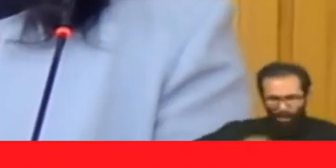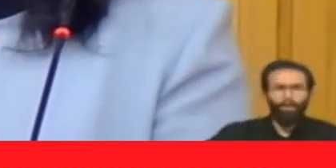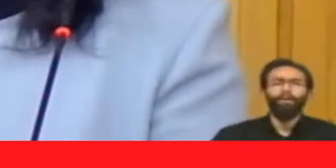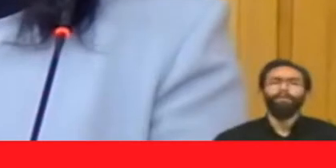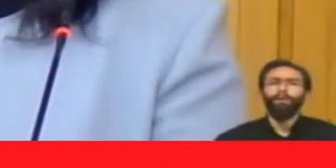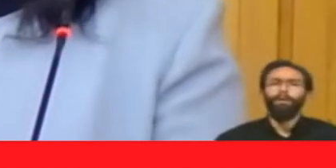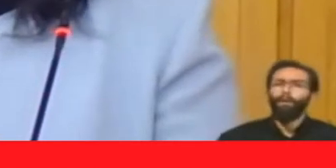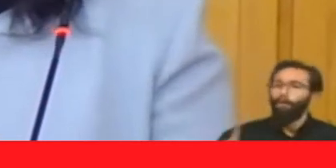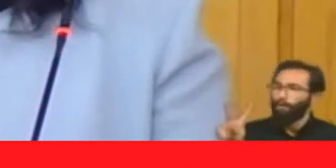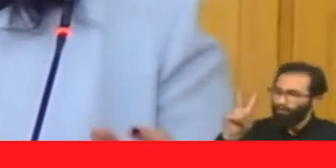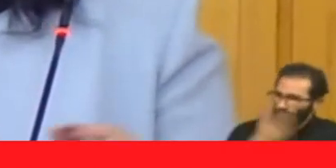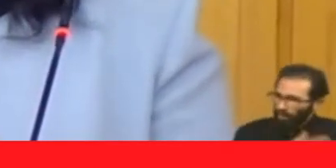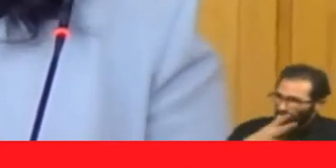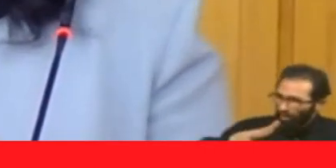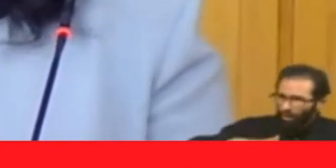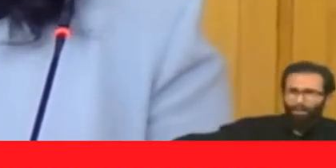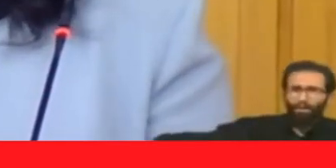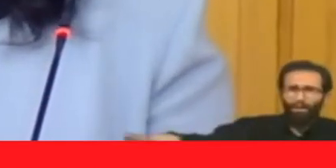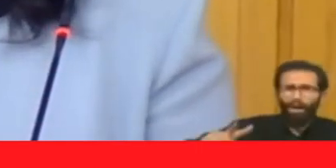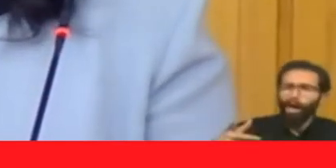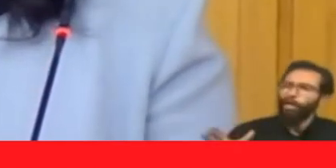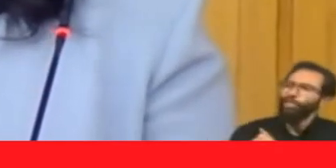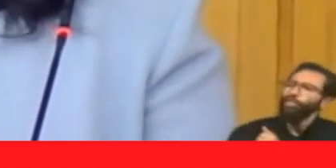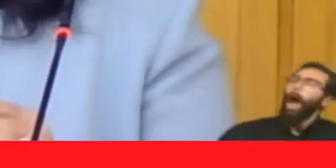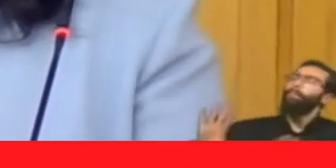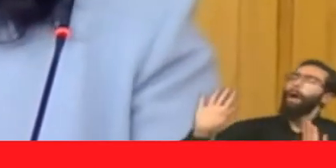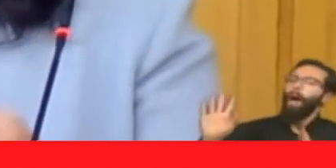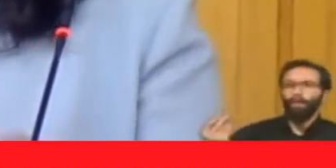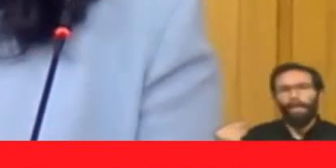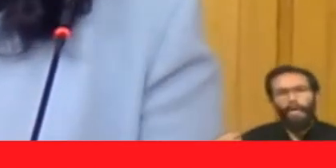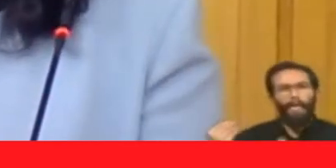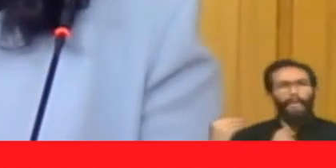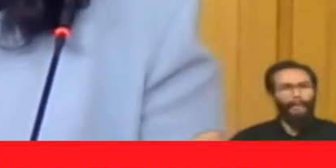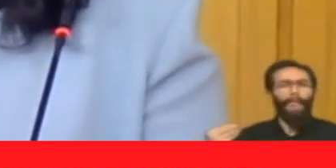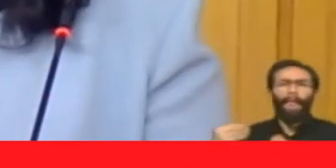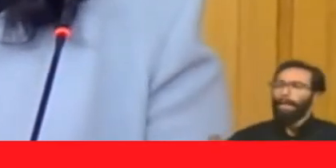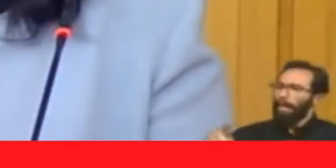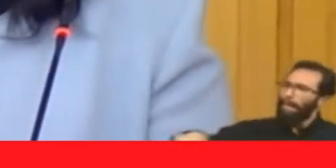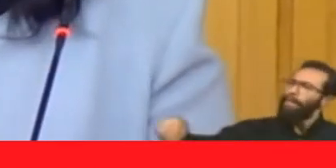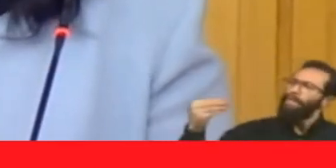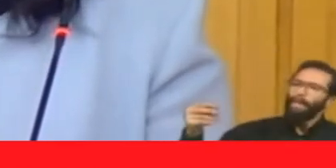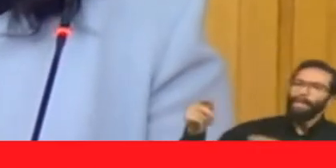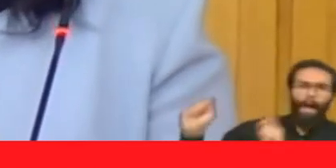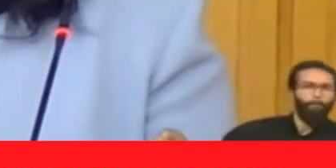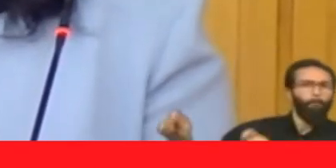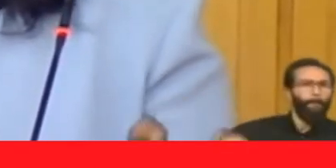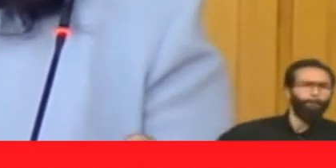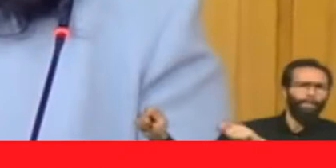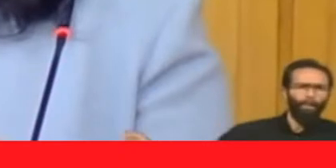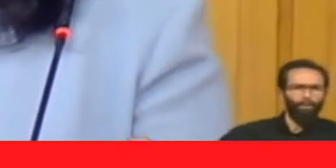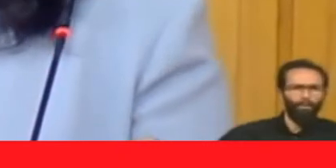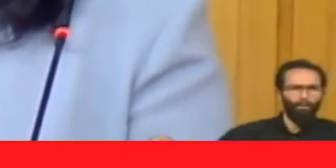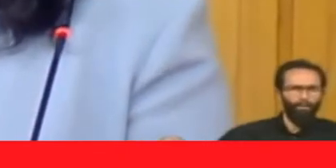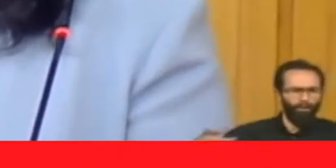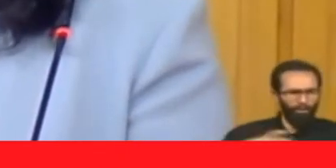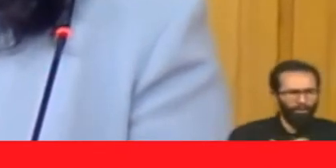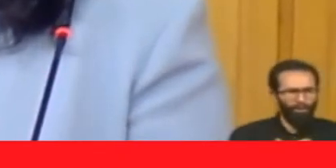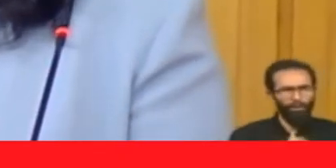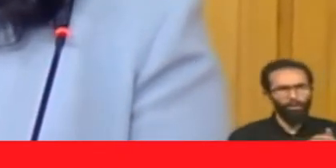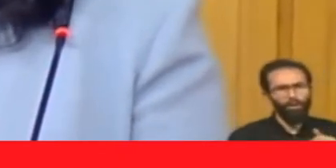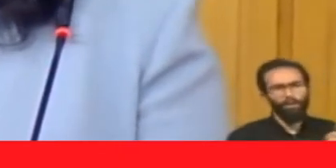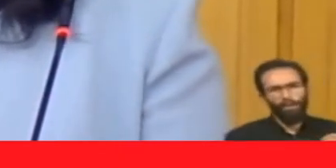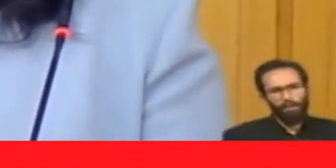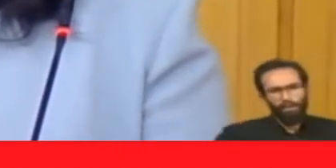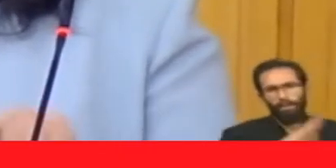diyoruz. Siz eğer bunları yapmazsanız ve halka başka bir yol gösterirseniz, halk size bunun